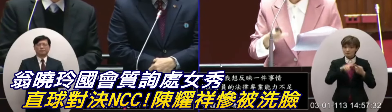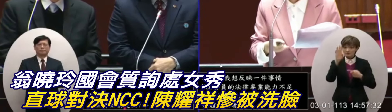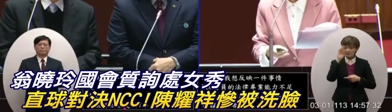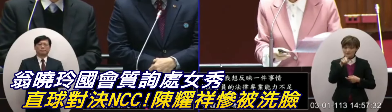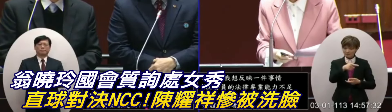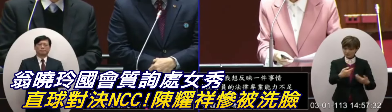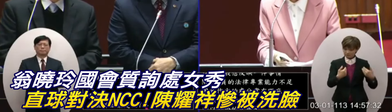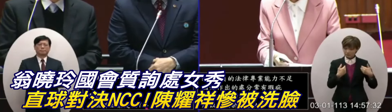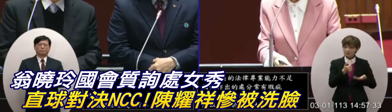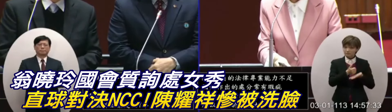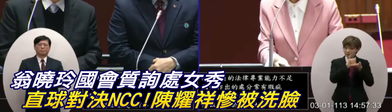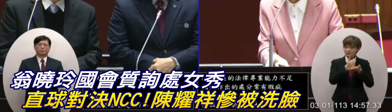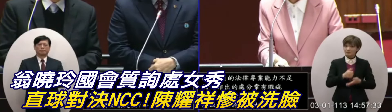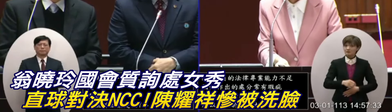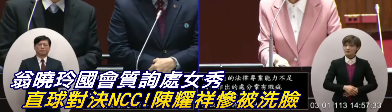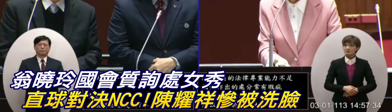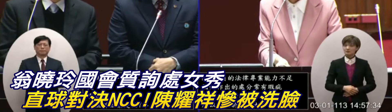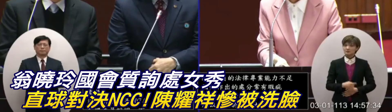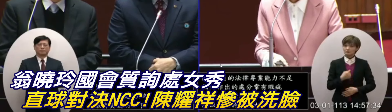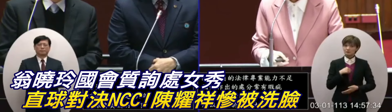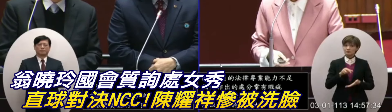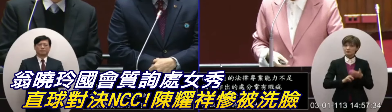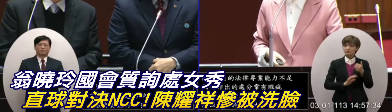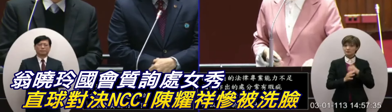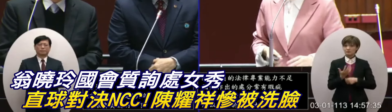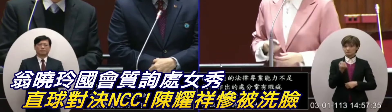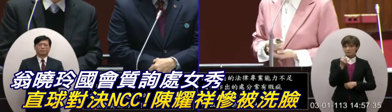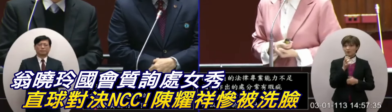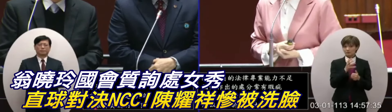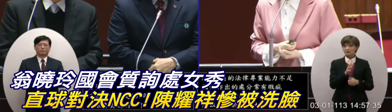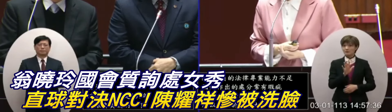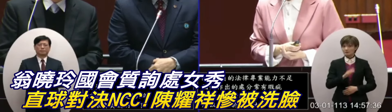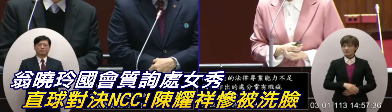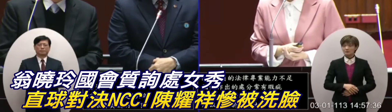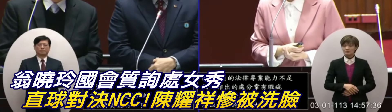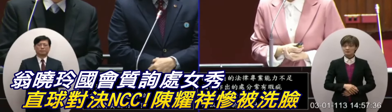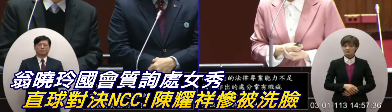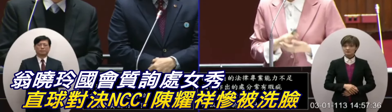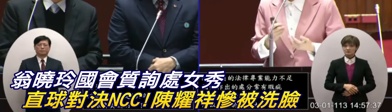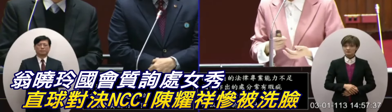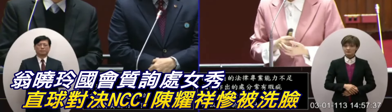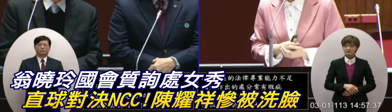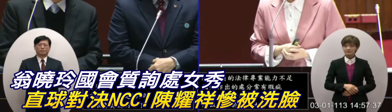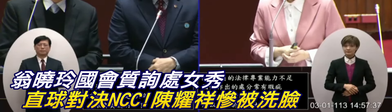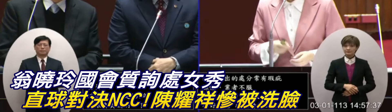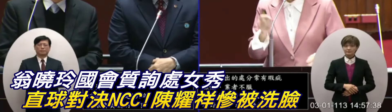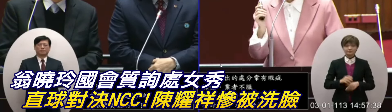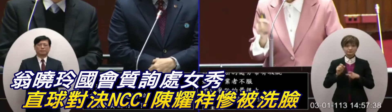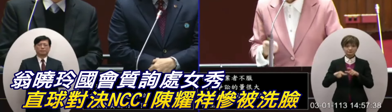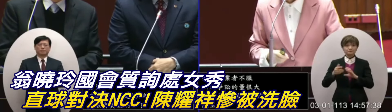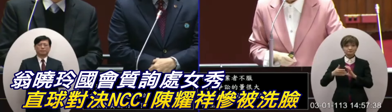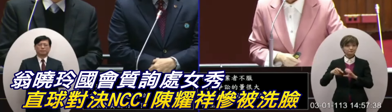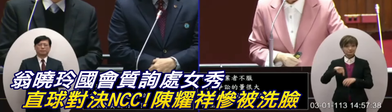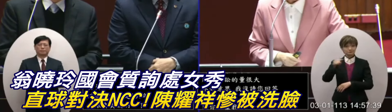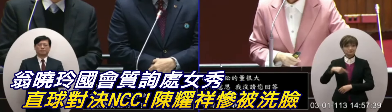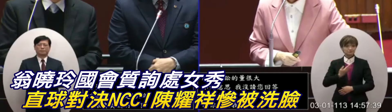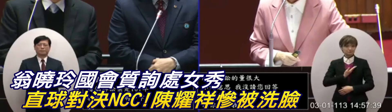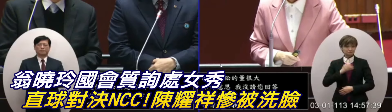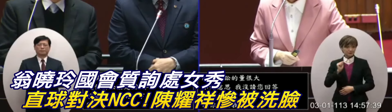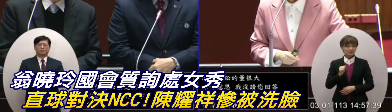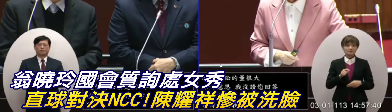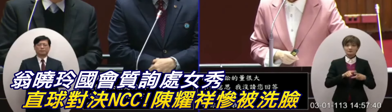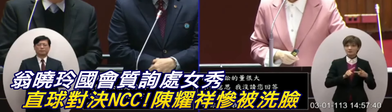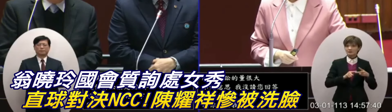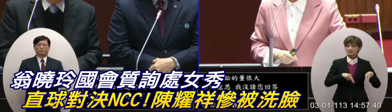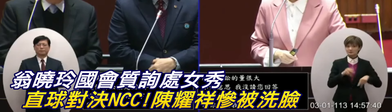尊重我作为立法委员的质询的权利啊。那么不仅是这个业者不服，连行政法院呢